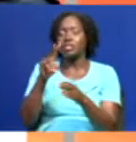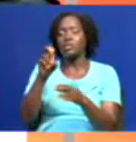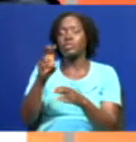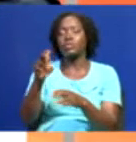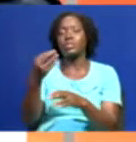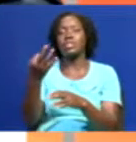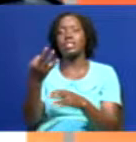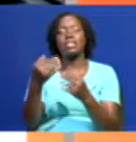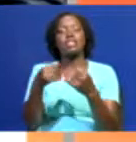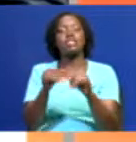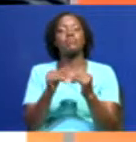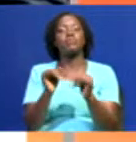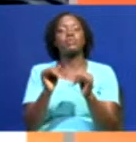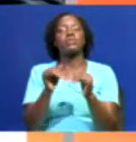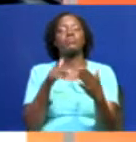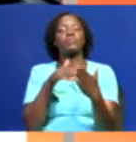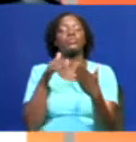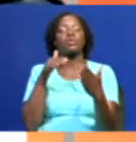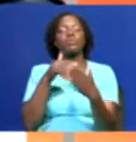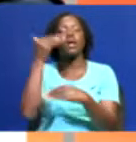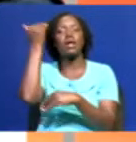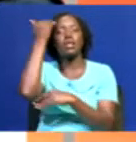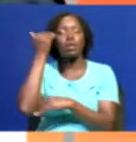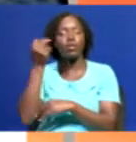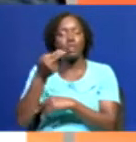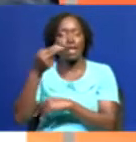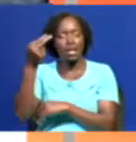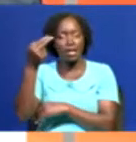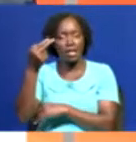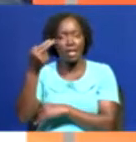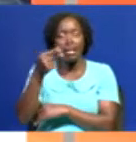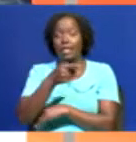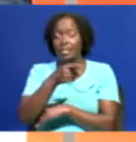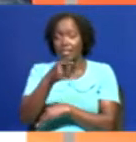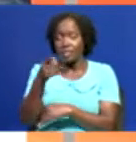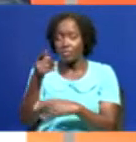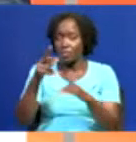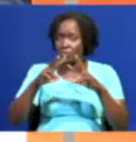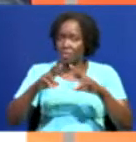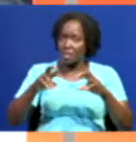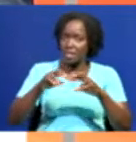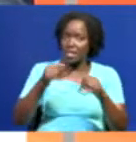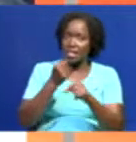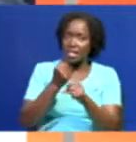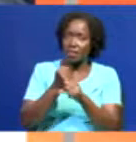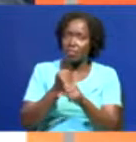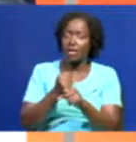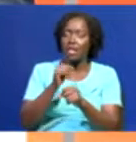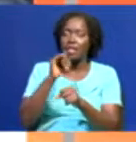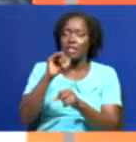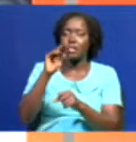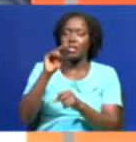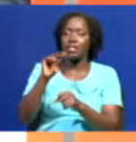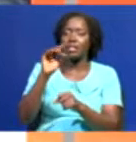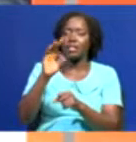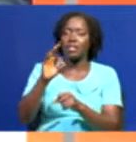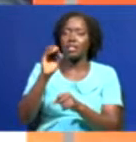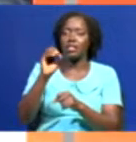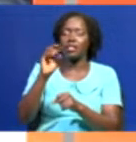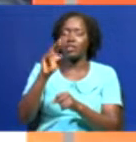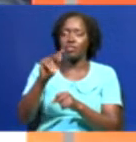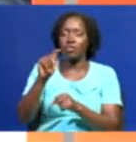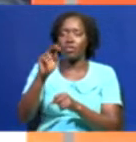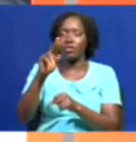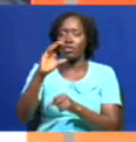ambayo utekelezaji wake umesitishwa na mahakama kuu. Hii ni kwa mujibu wa utafiti uliofanywa na kampuni ya Infotrack. Meneja wa